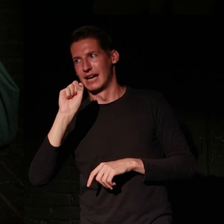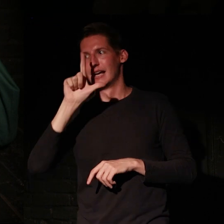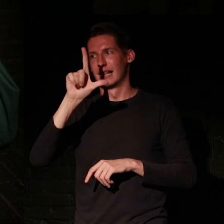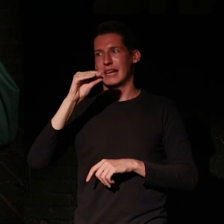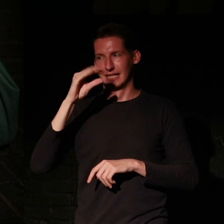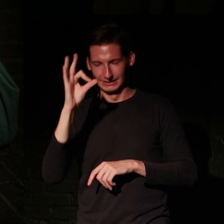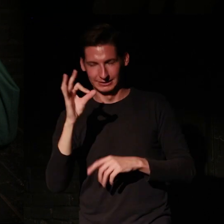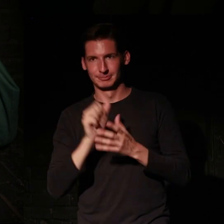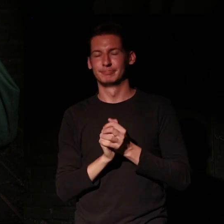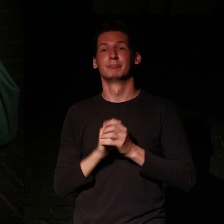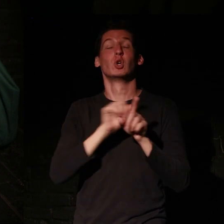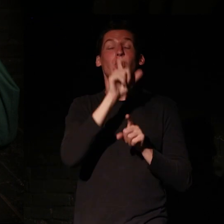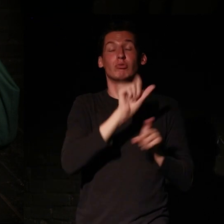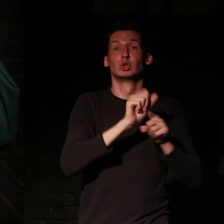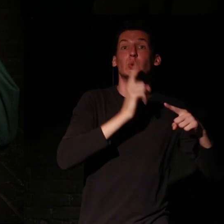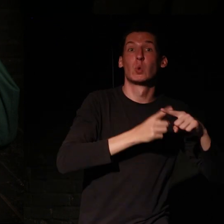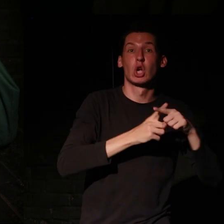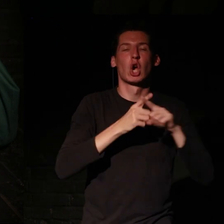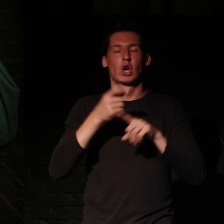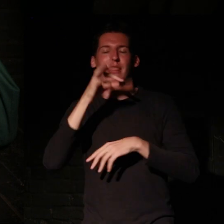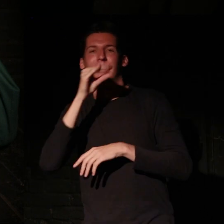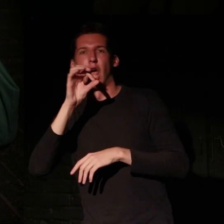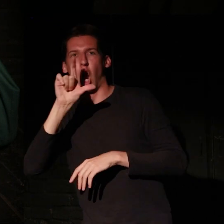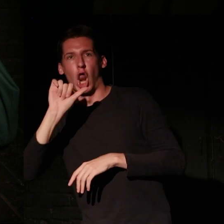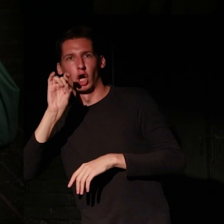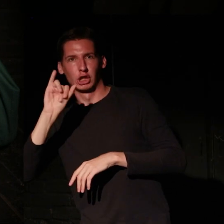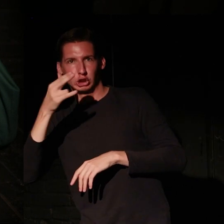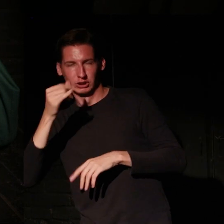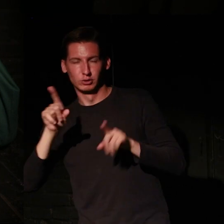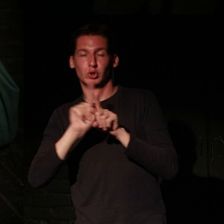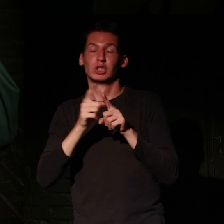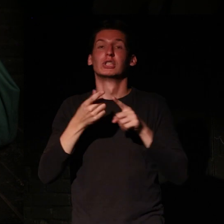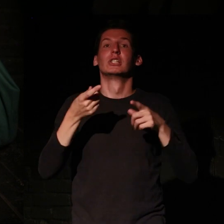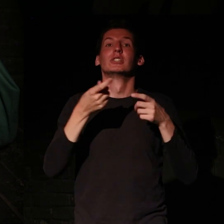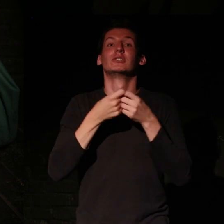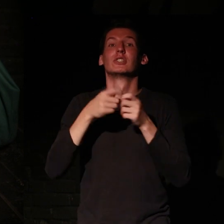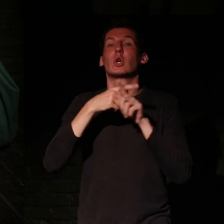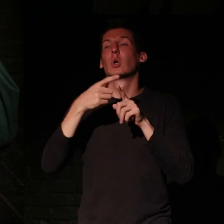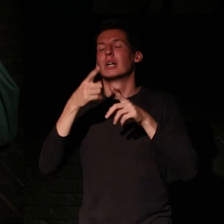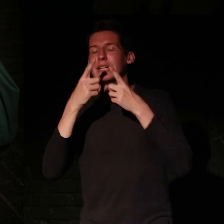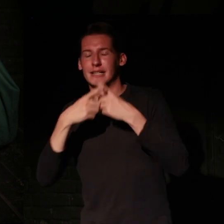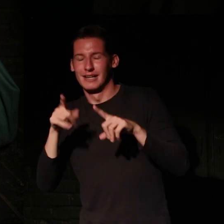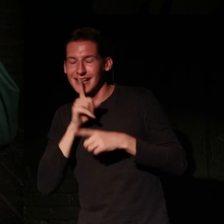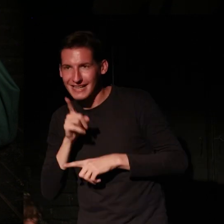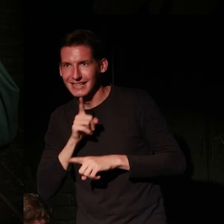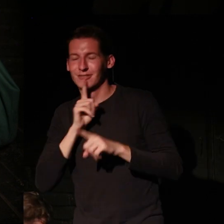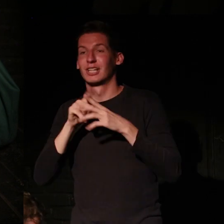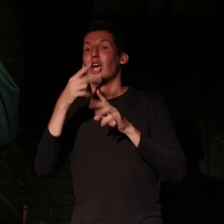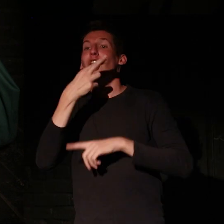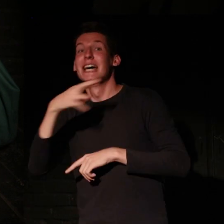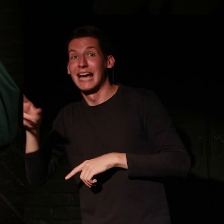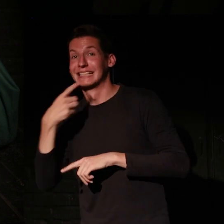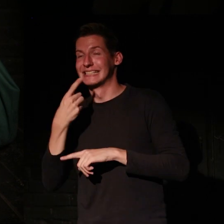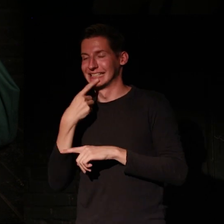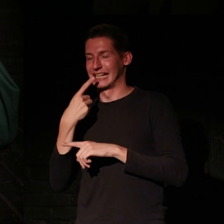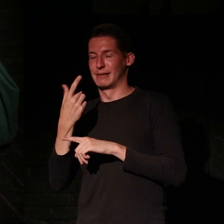Pani Wojciechowska jest także członkinią Komitetu Teologicznego PAN i członkinią Zespołu Języka Religijnego Rady Języka Polskiego